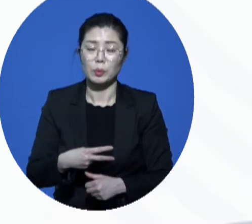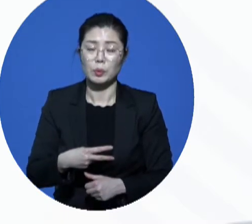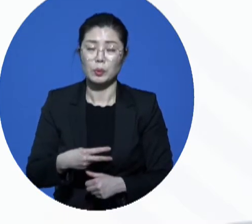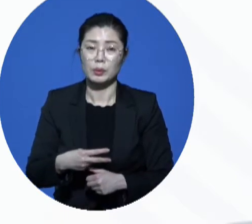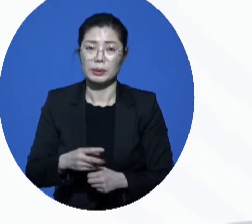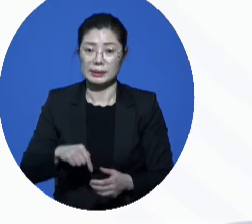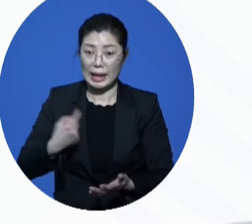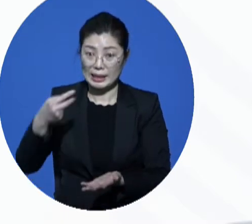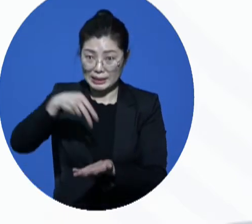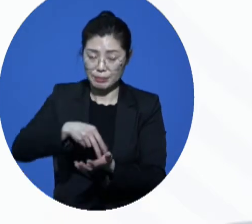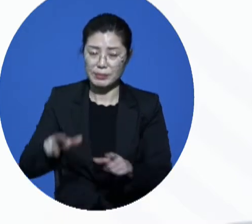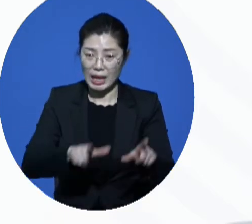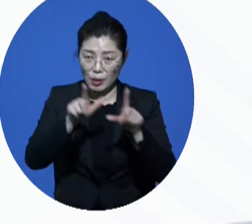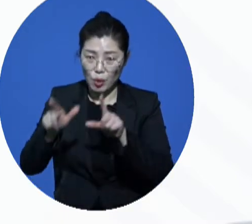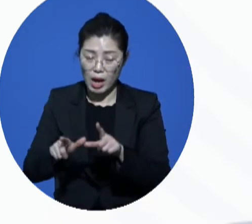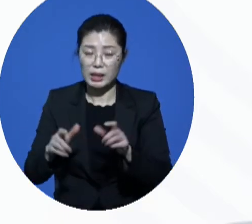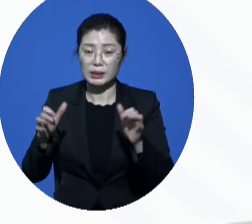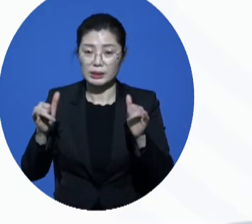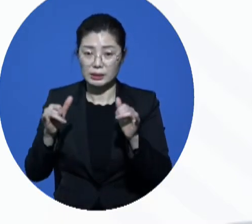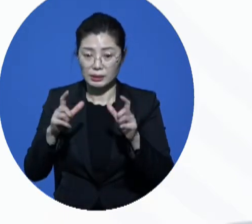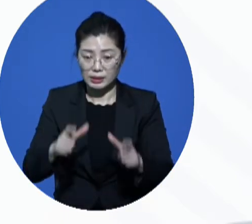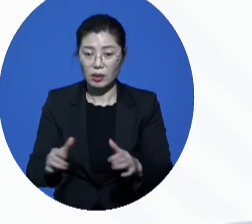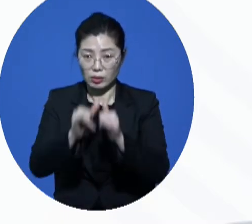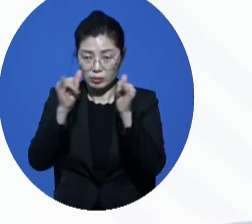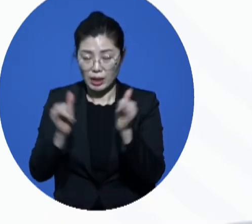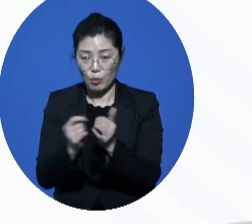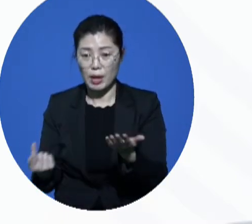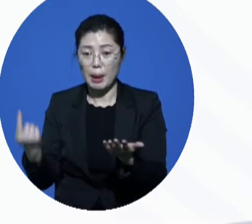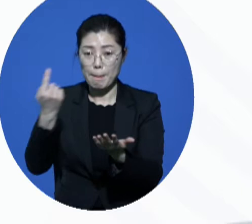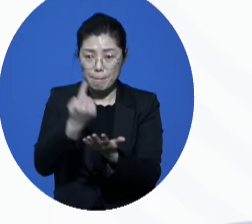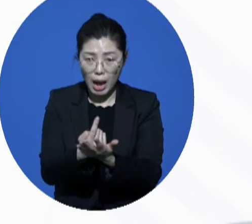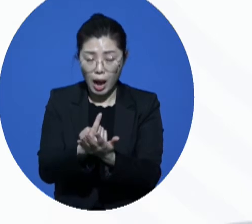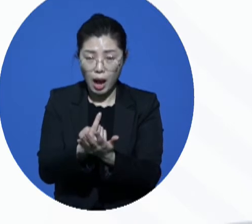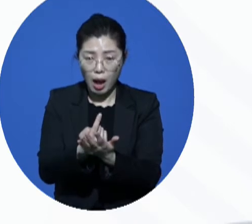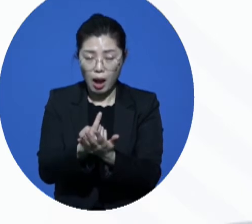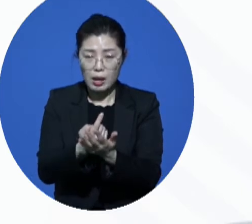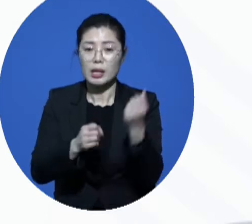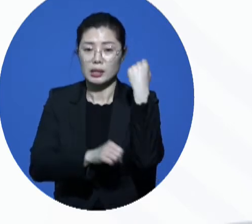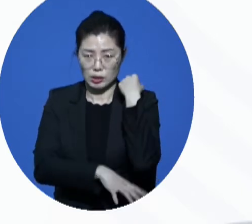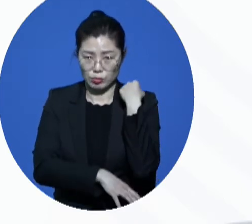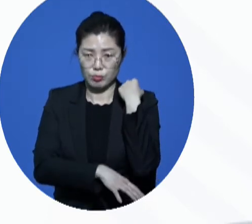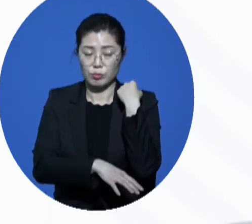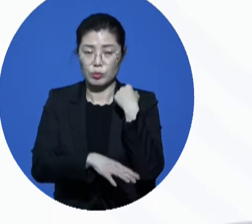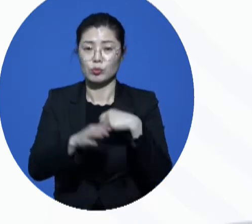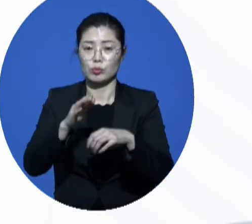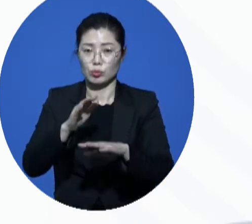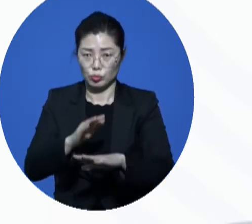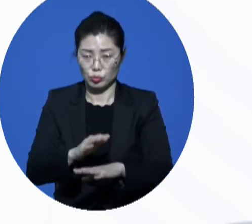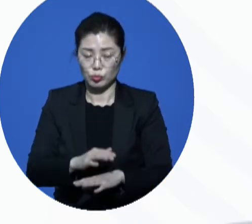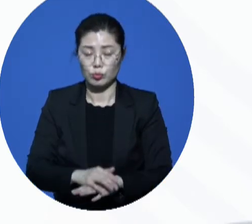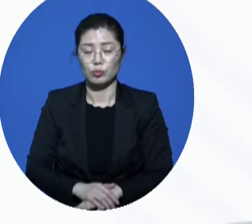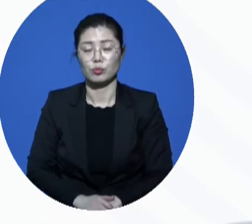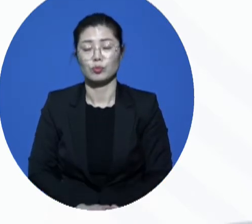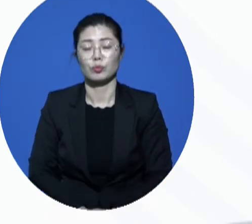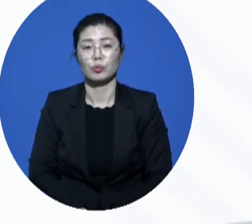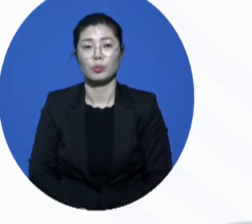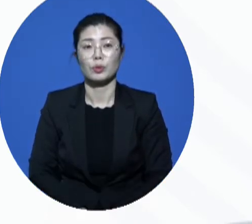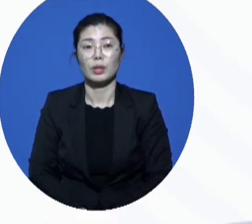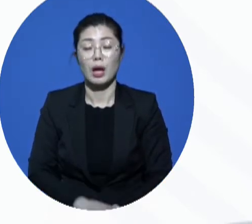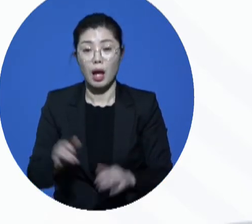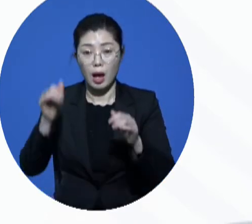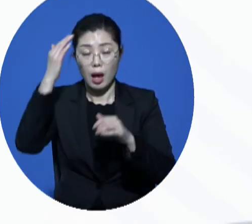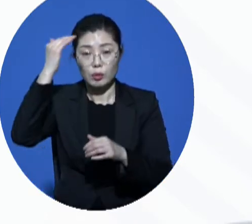사태, 자립생활, 지역사회 동참들이라는 국제 인권 규범을 근거로서도 지지를 받고 있는 개념입니다. 이를